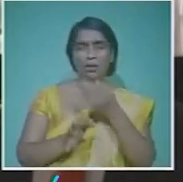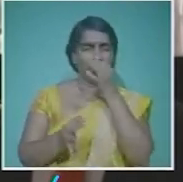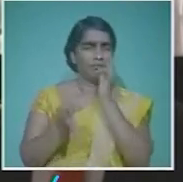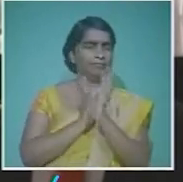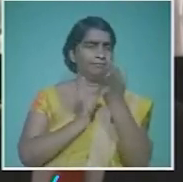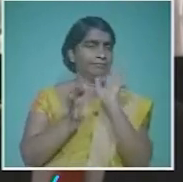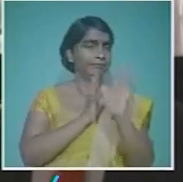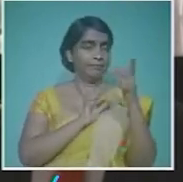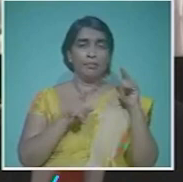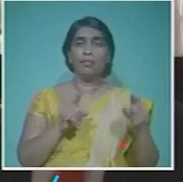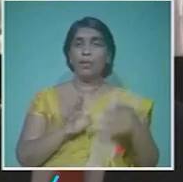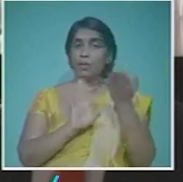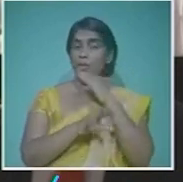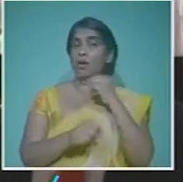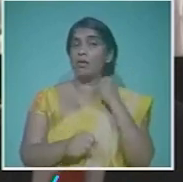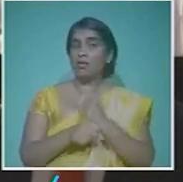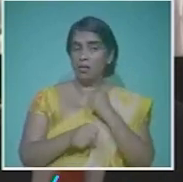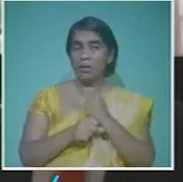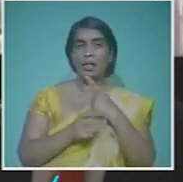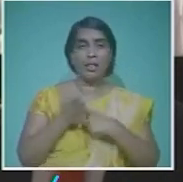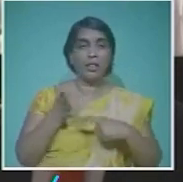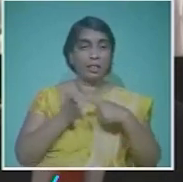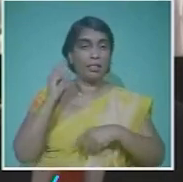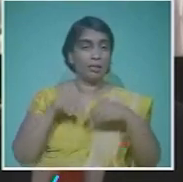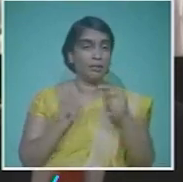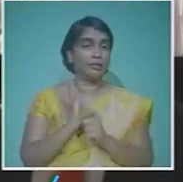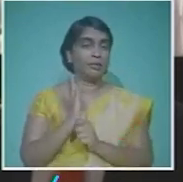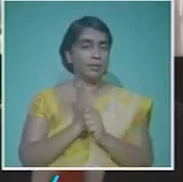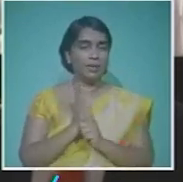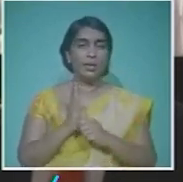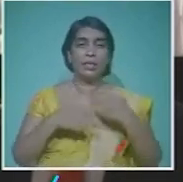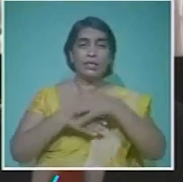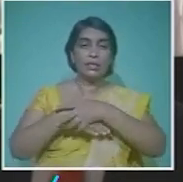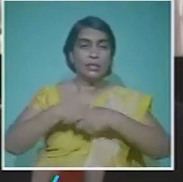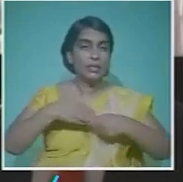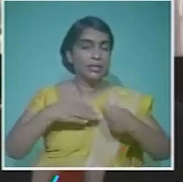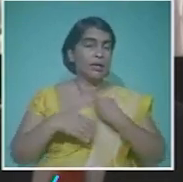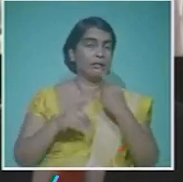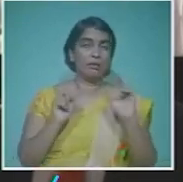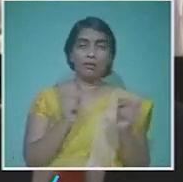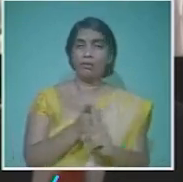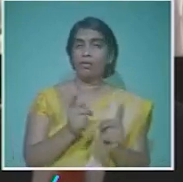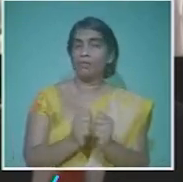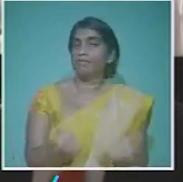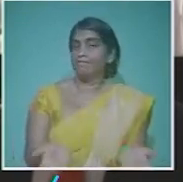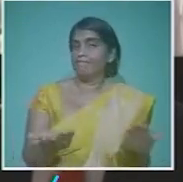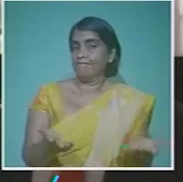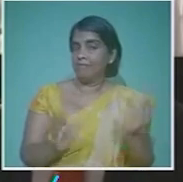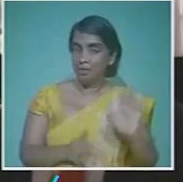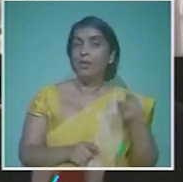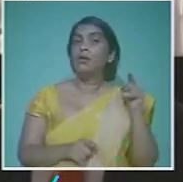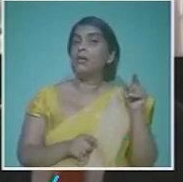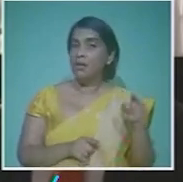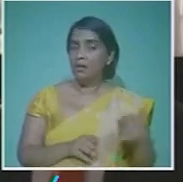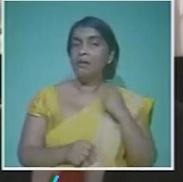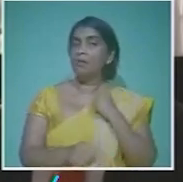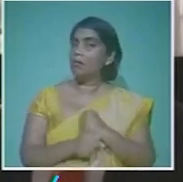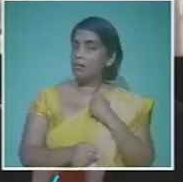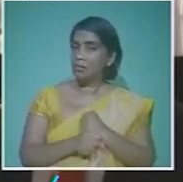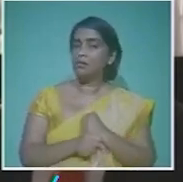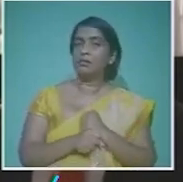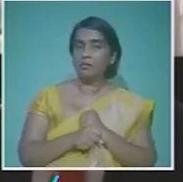ගිනිගන්නවා. එවක ආණ්ඩුවේ දේශපාලන මැරයෝ ජාතිවාදී අරගලයකට නායකත්වයේ ලබා දෙනවා. ආණ්ඩුවේ